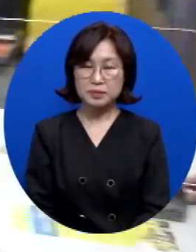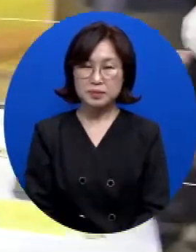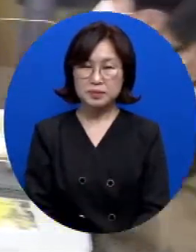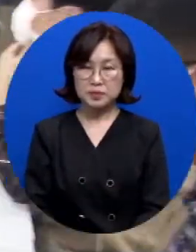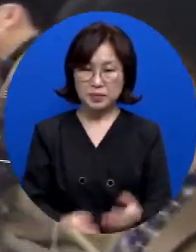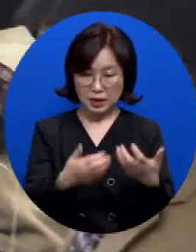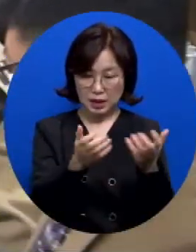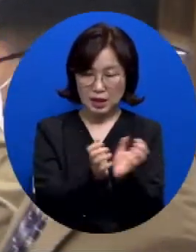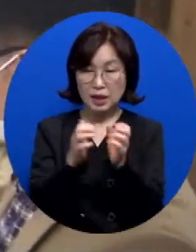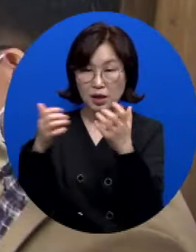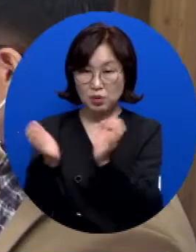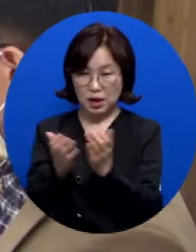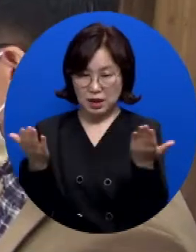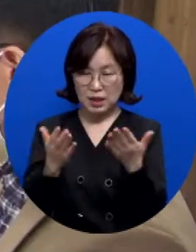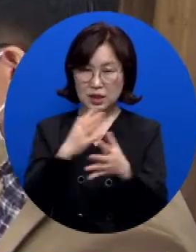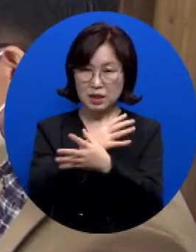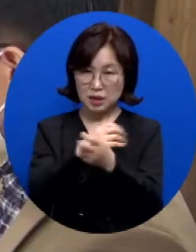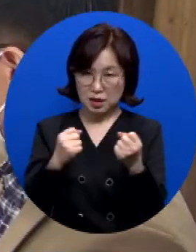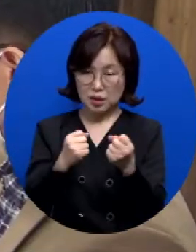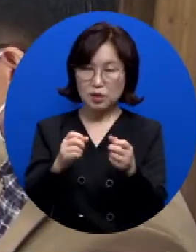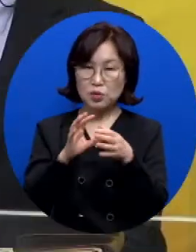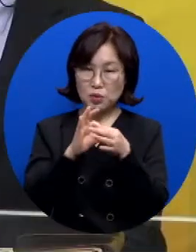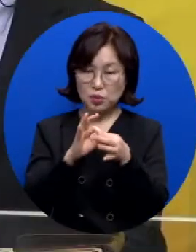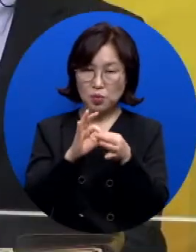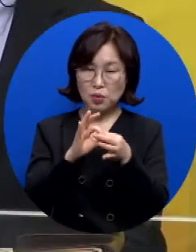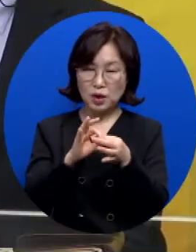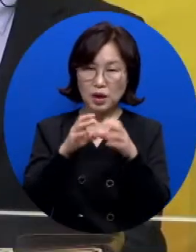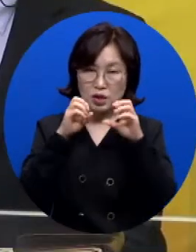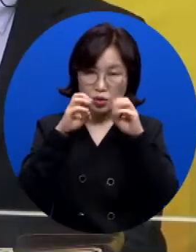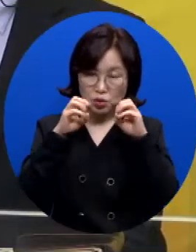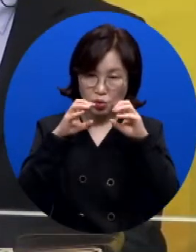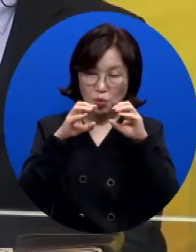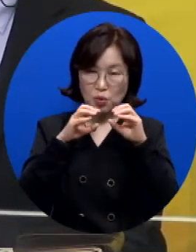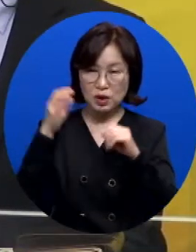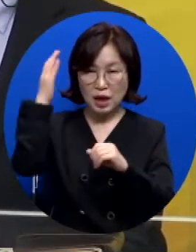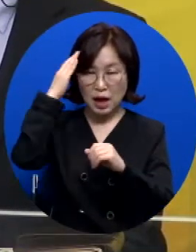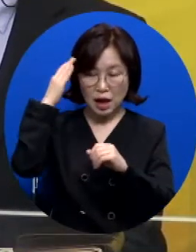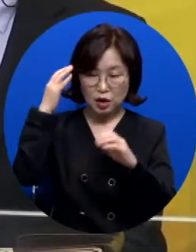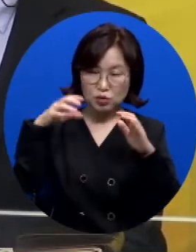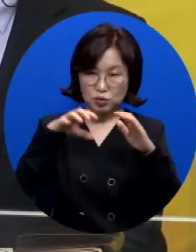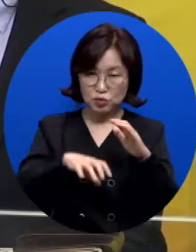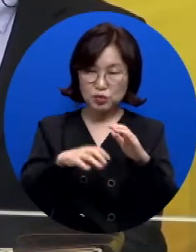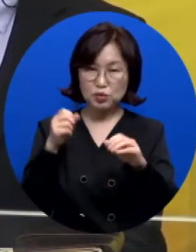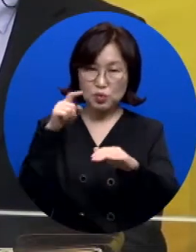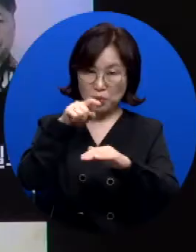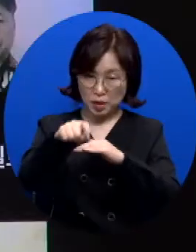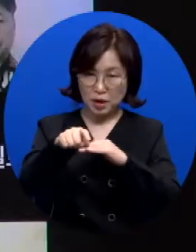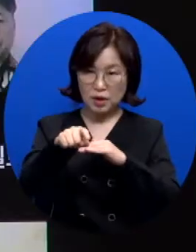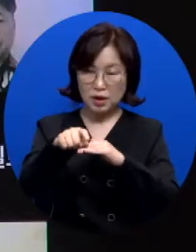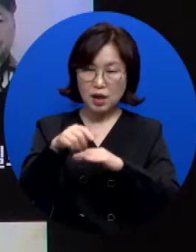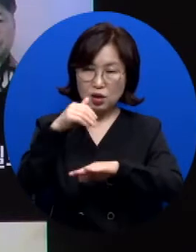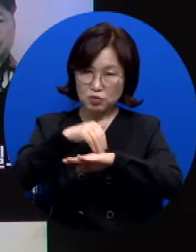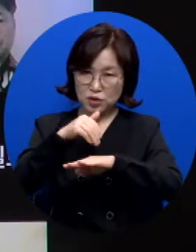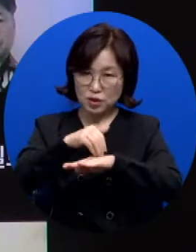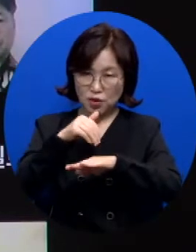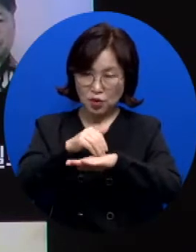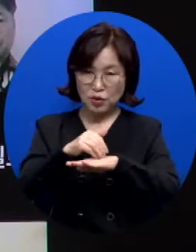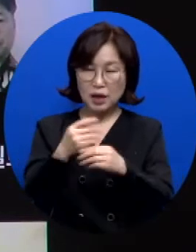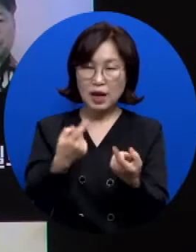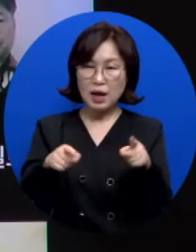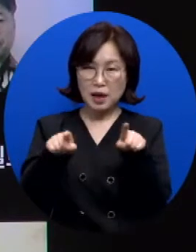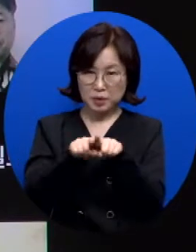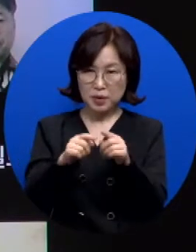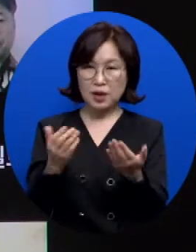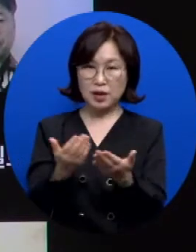기관들은 업무협약을 통해 교회 주도의 선교 운동을 국내외로 확산하기 위한 다양한 선교 훈련을 공동 개발하고